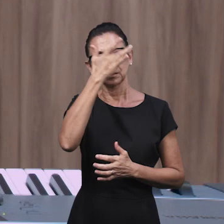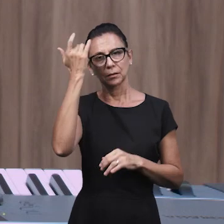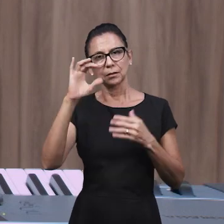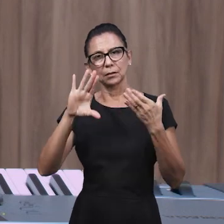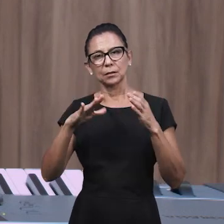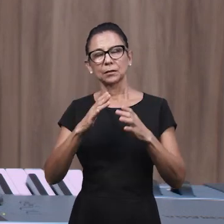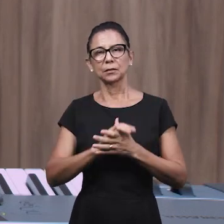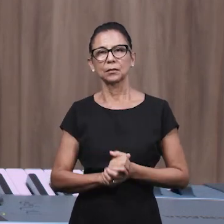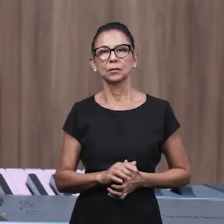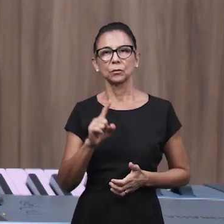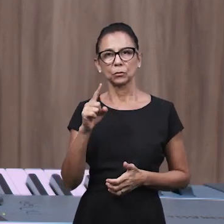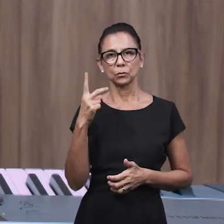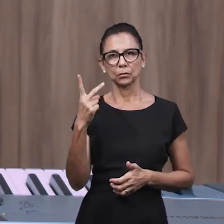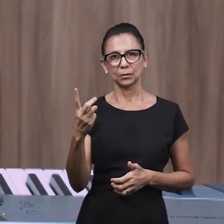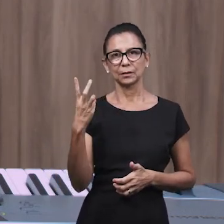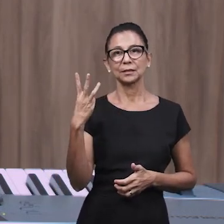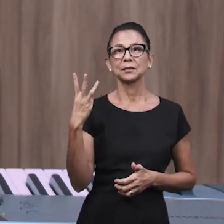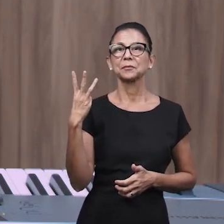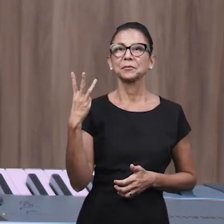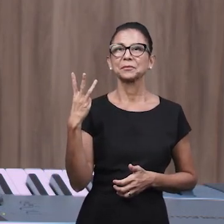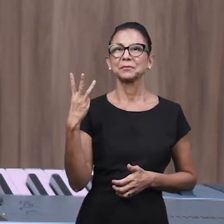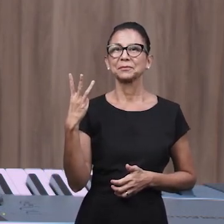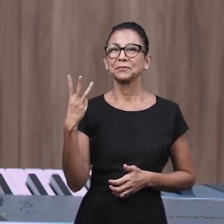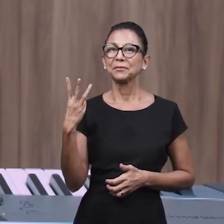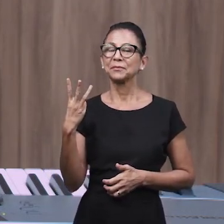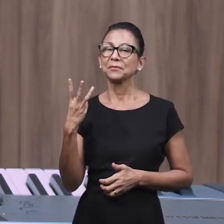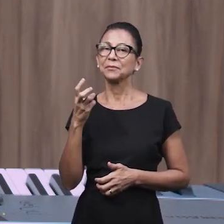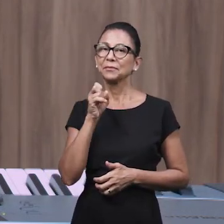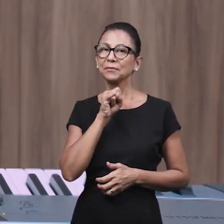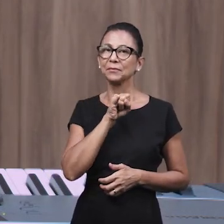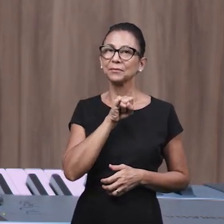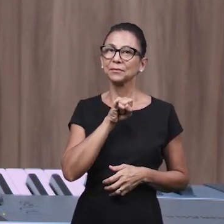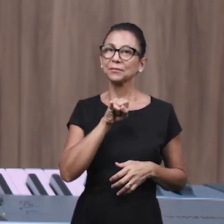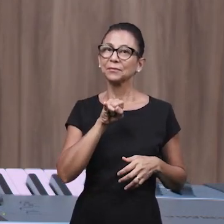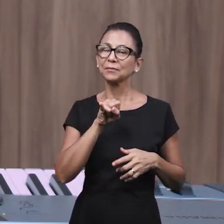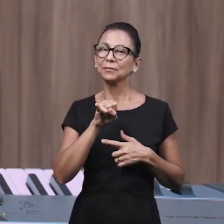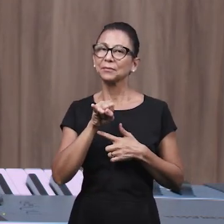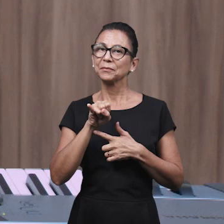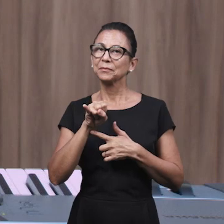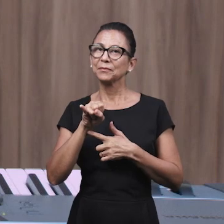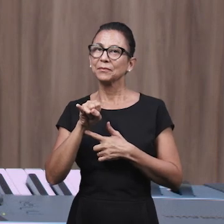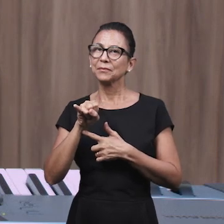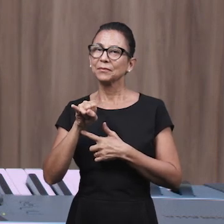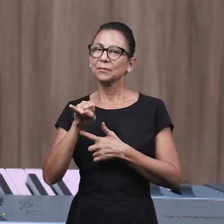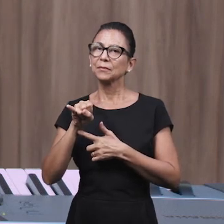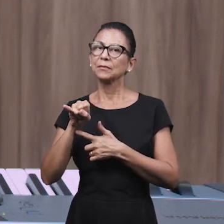etc. Avec moi. 2, 3 e Si.